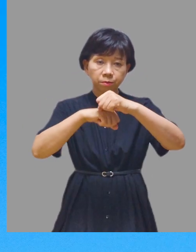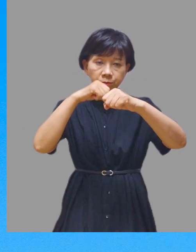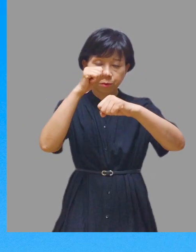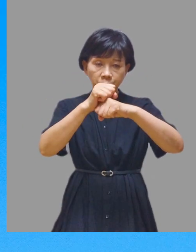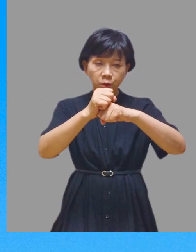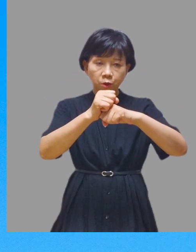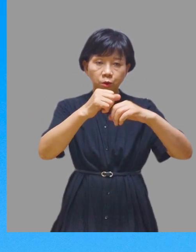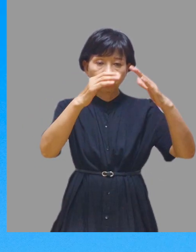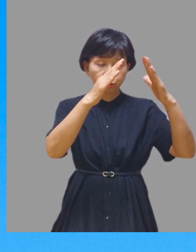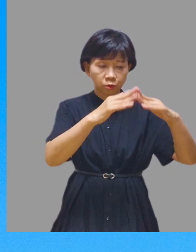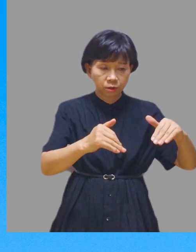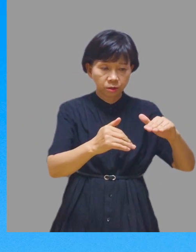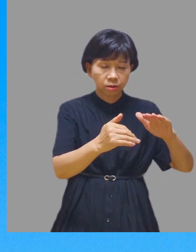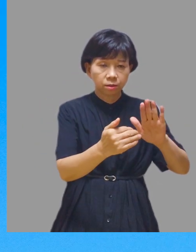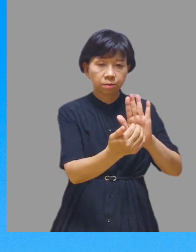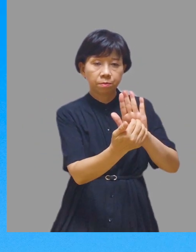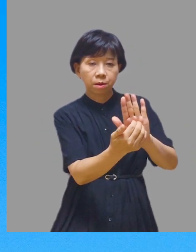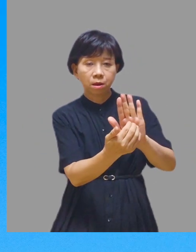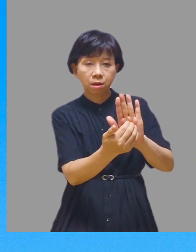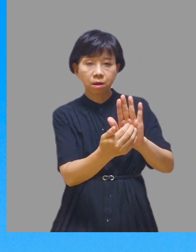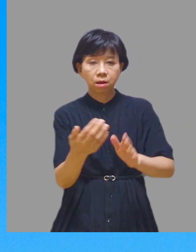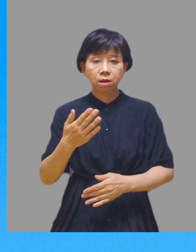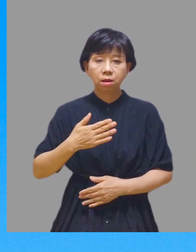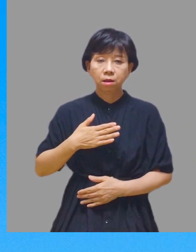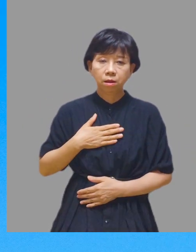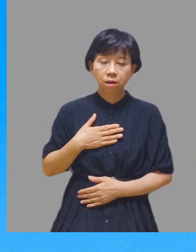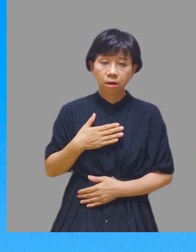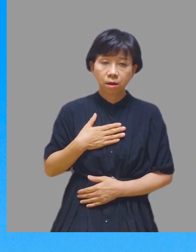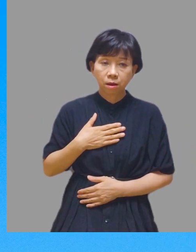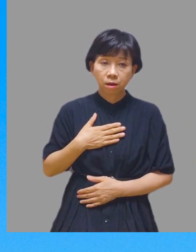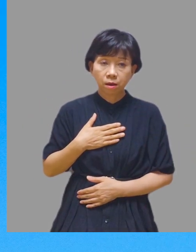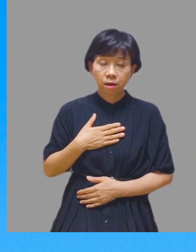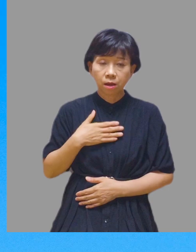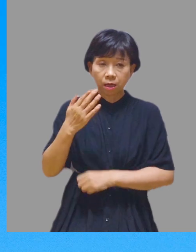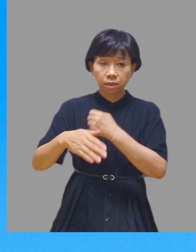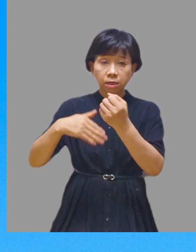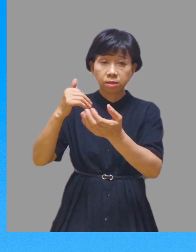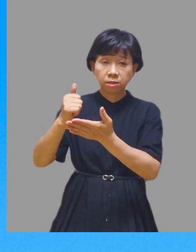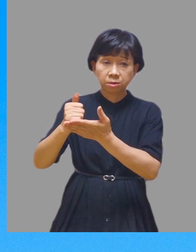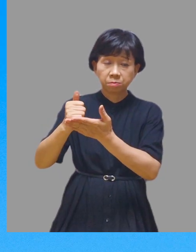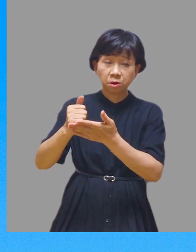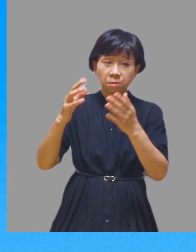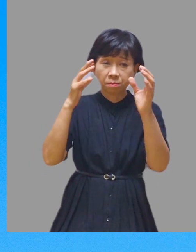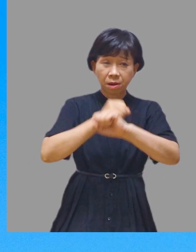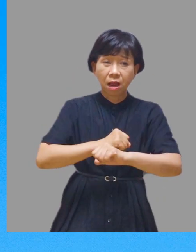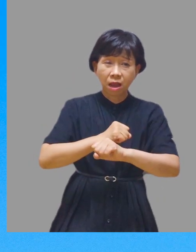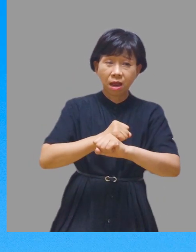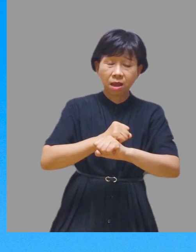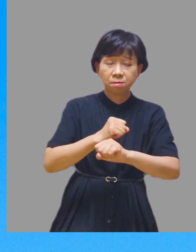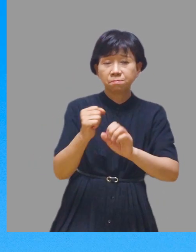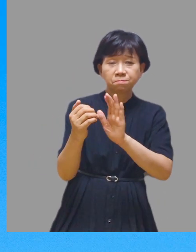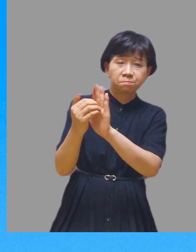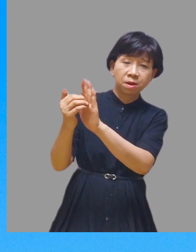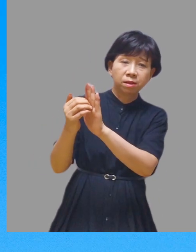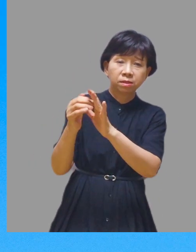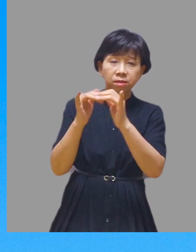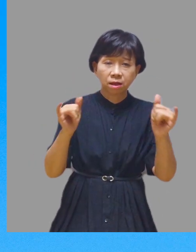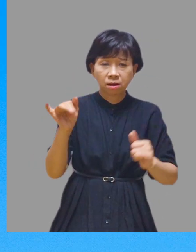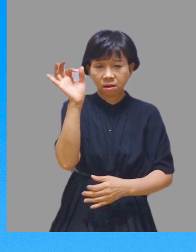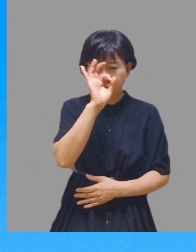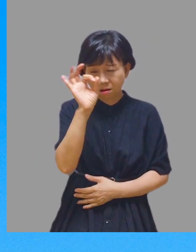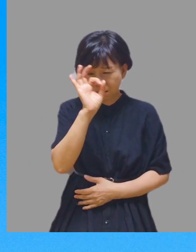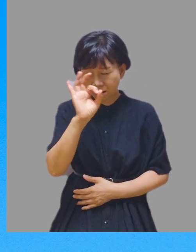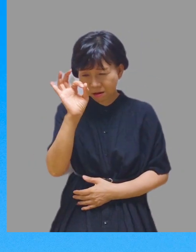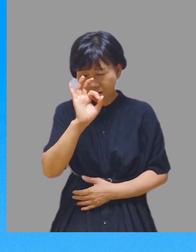데를 막아서서 나로 하여금 멸하지 못하게 할 사람을 내가 그 가운데에서